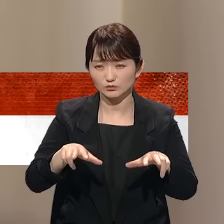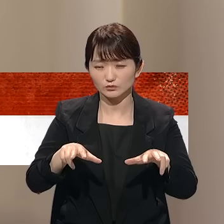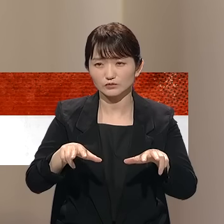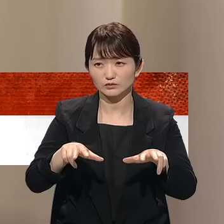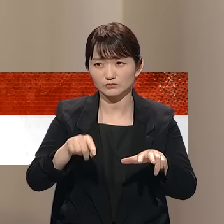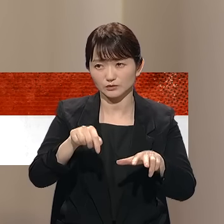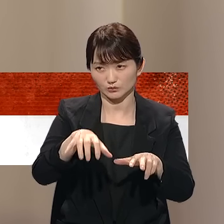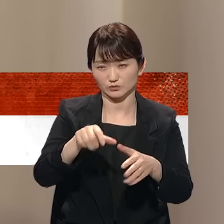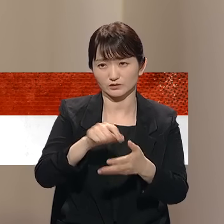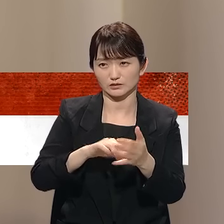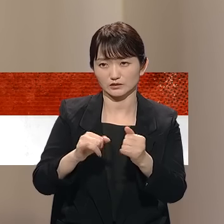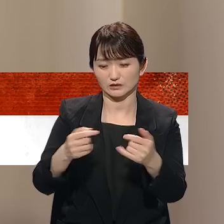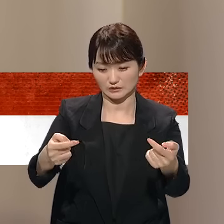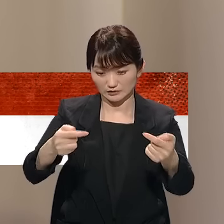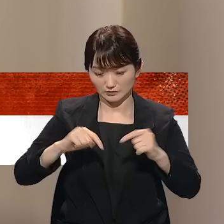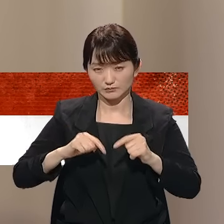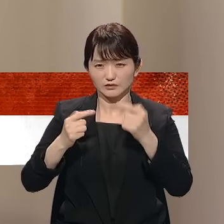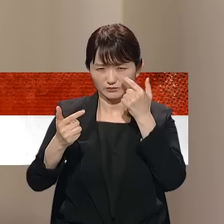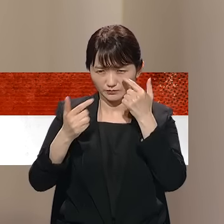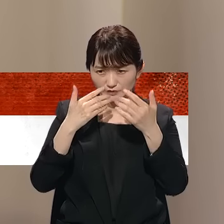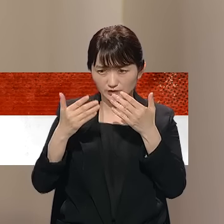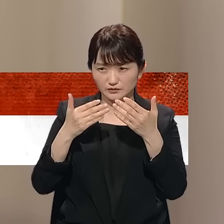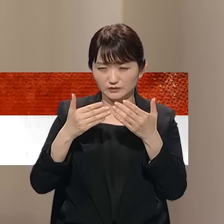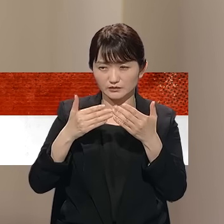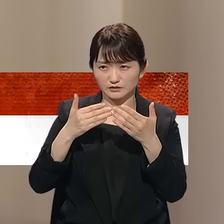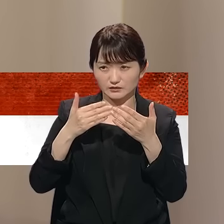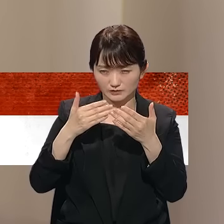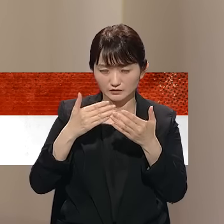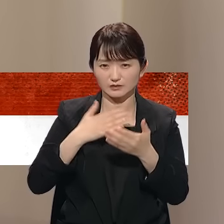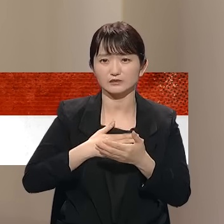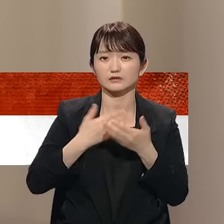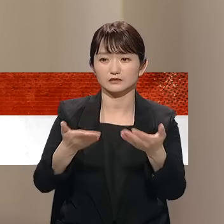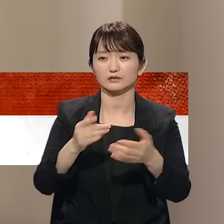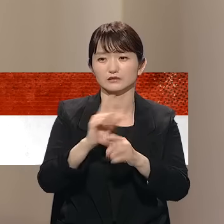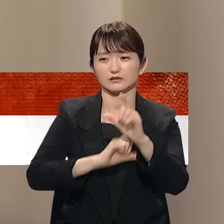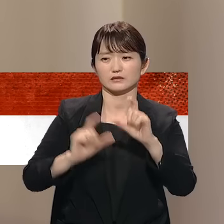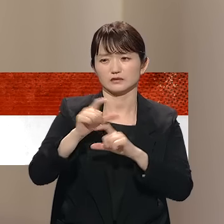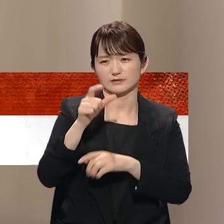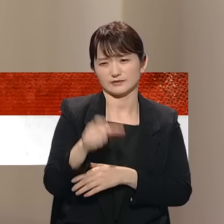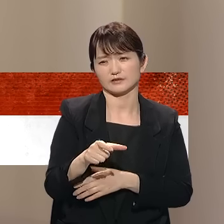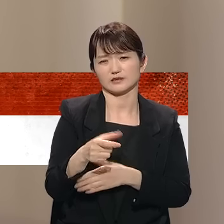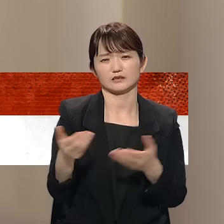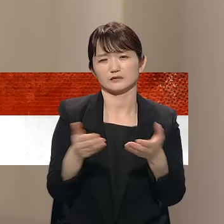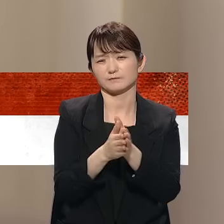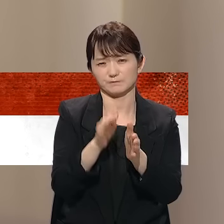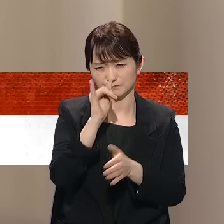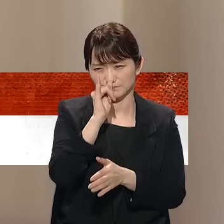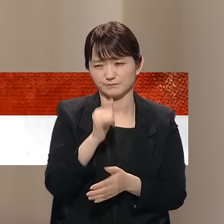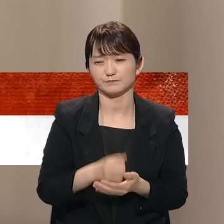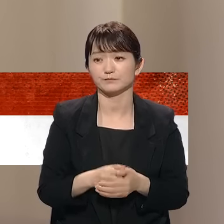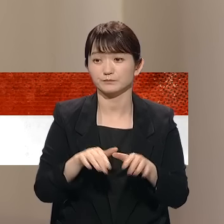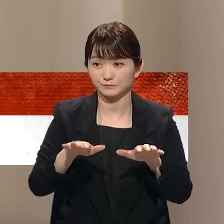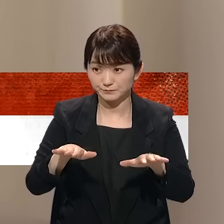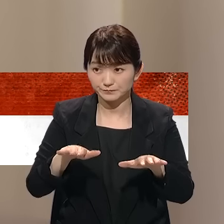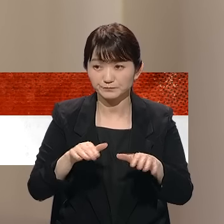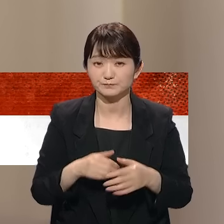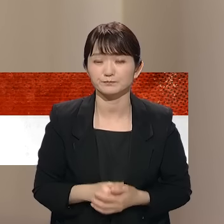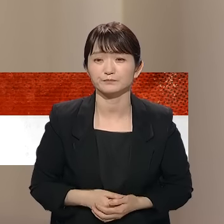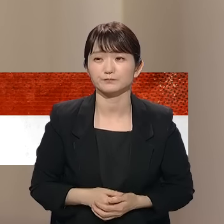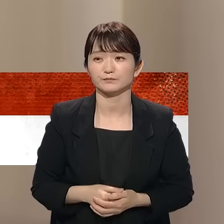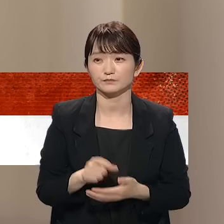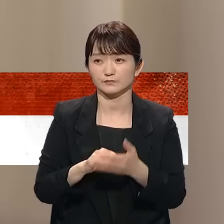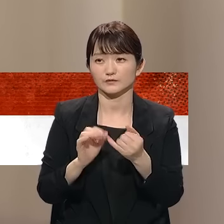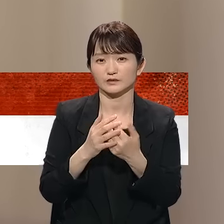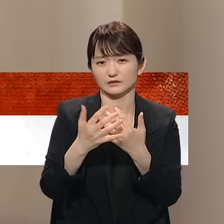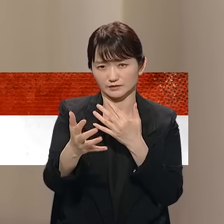한 번 더 확실하게 하고 가야지만이 더 단단하게 시작할 수 있을 것 같아서 오늘 이렇게